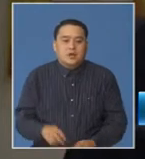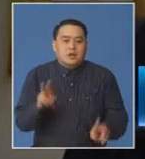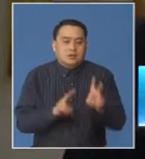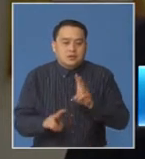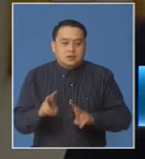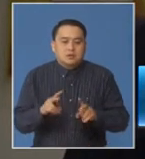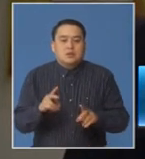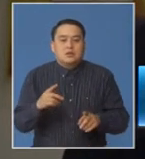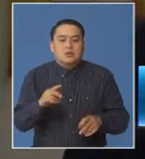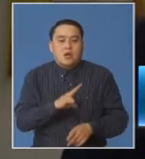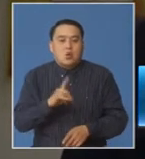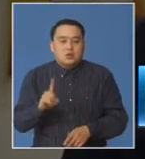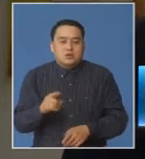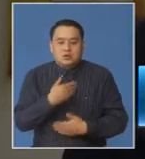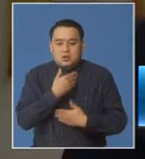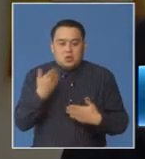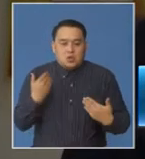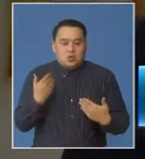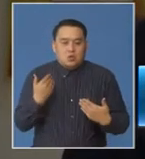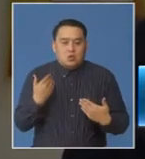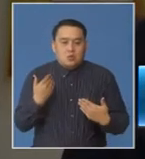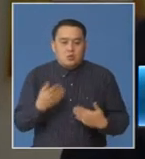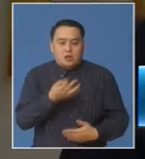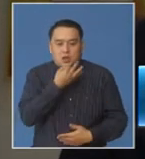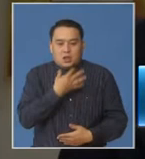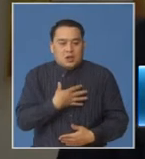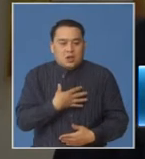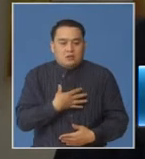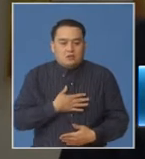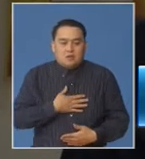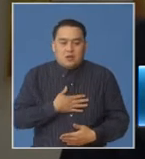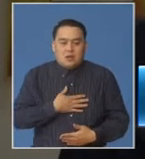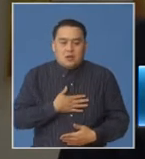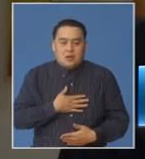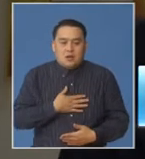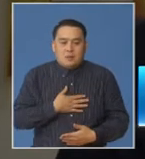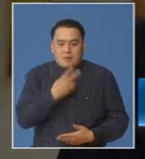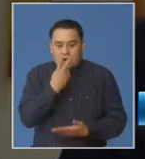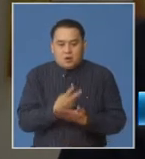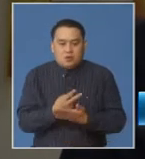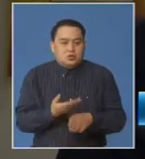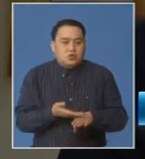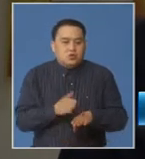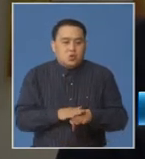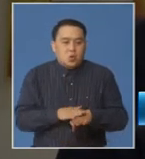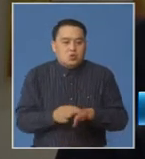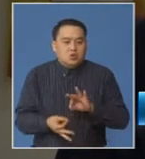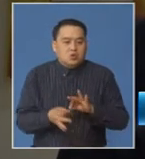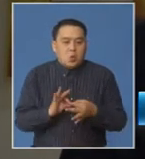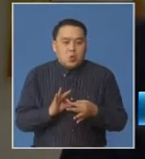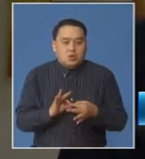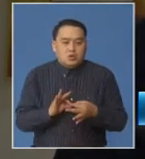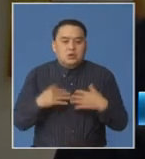очень мало и почти нету. И даже если есть, они мне не нравятся, потому что их на сцене показывать очень тяжело и очень сложно, потому